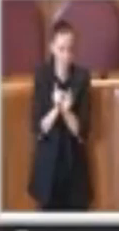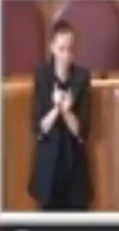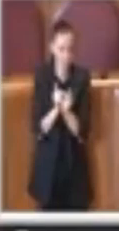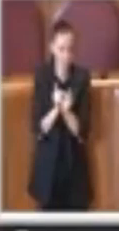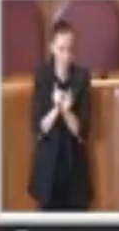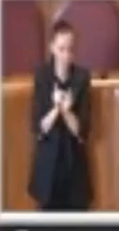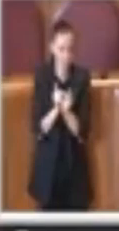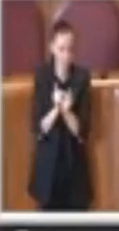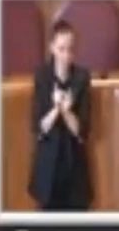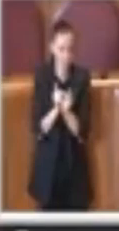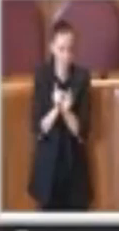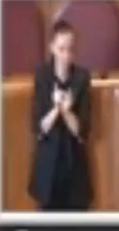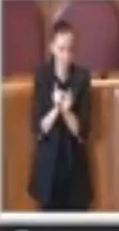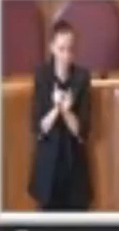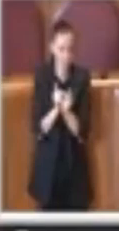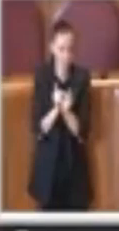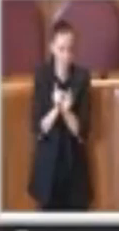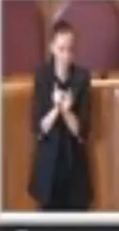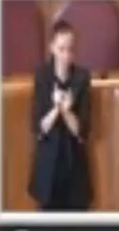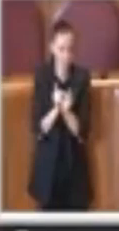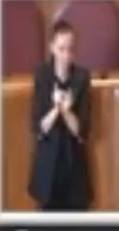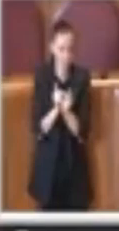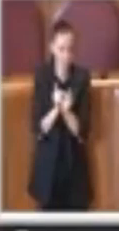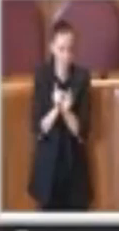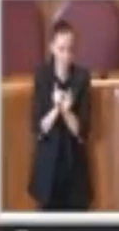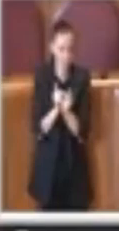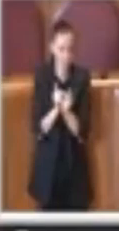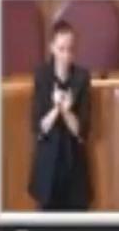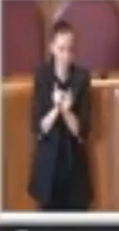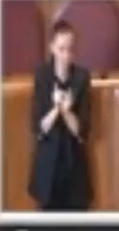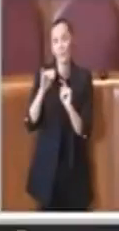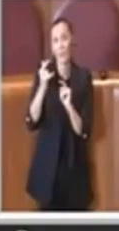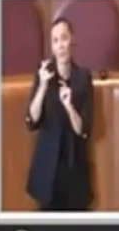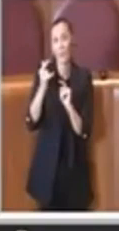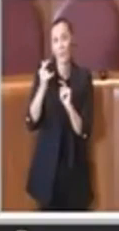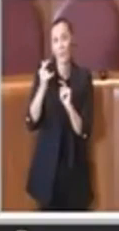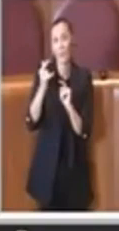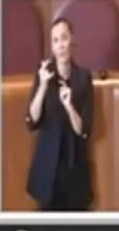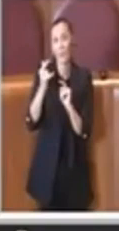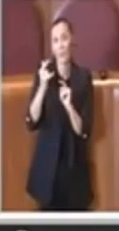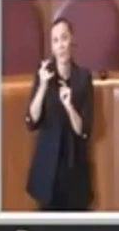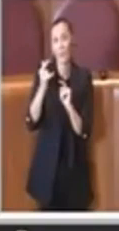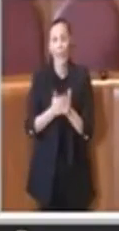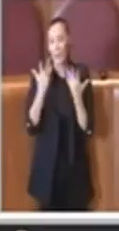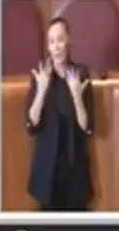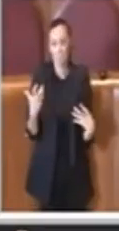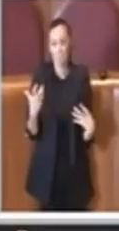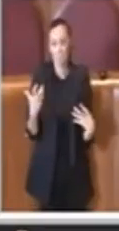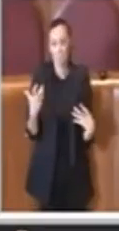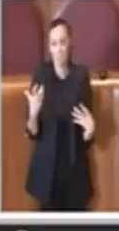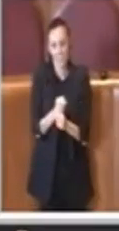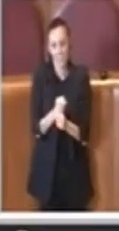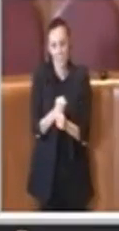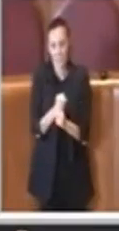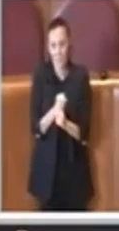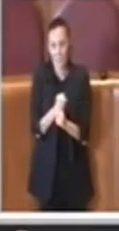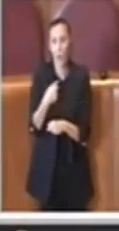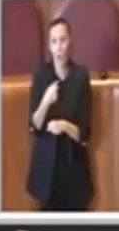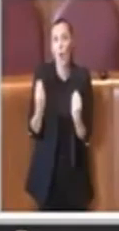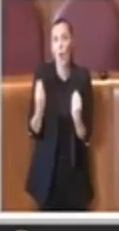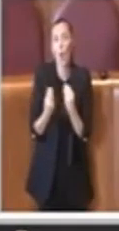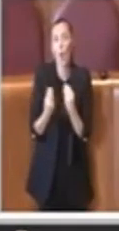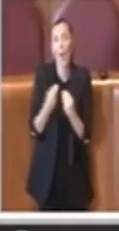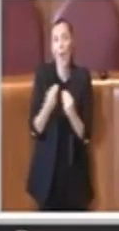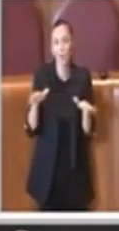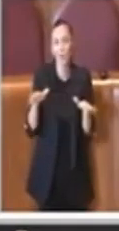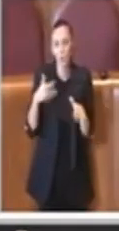Sì, la ringrazio Presidente De Vito. Allora, molto, molto brevemente, io e il collega